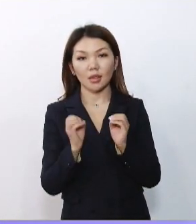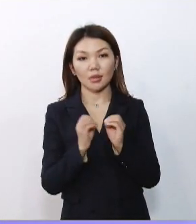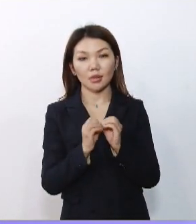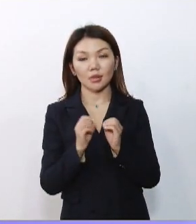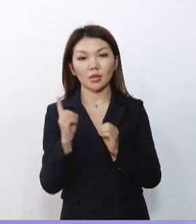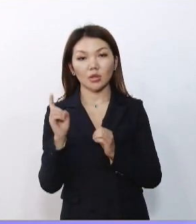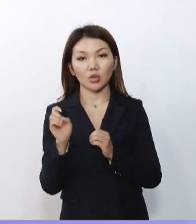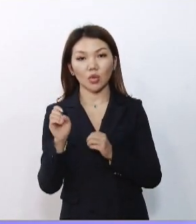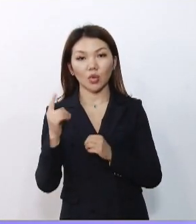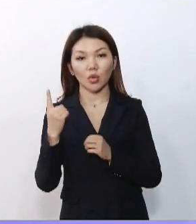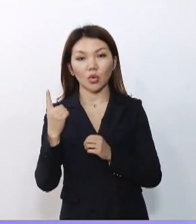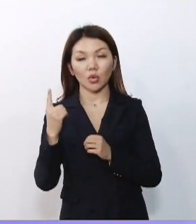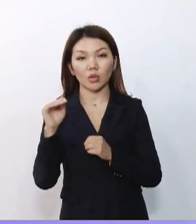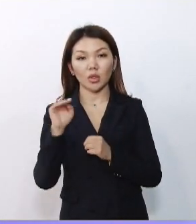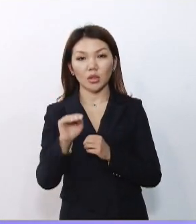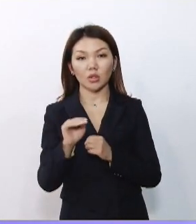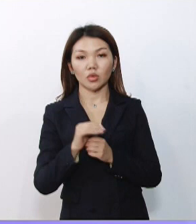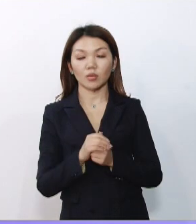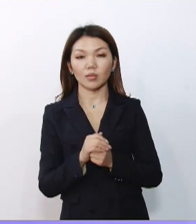10, 100 и 1000.